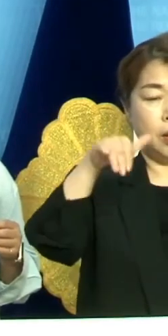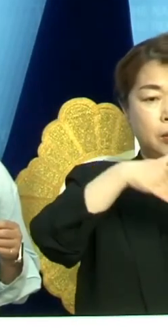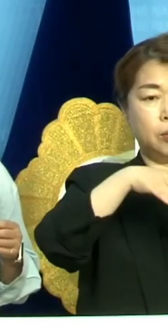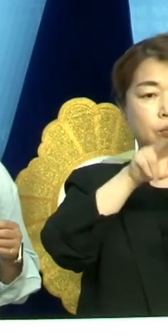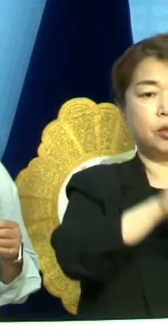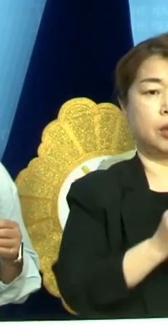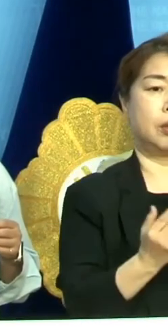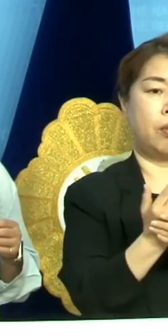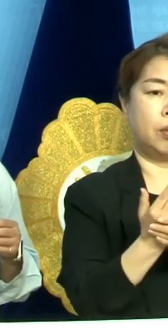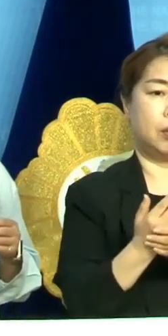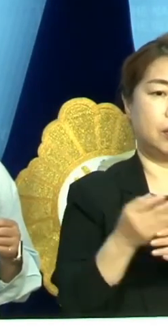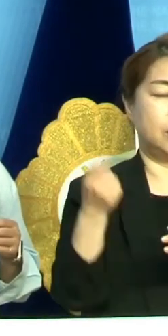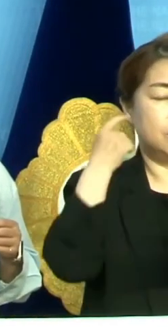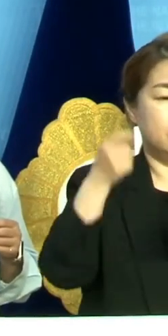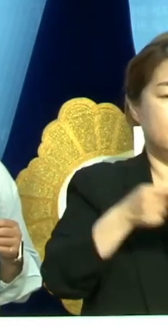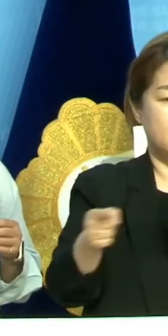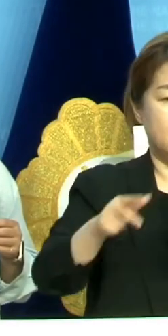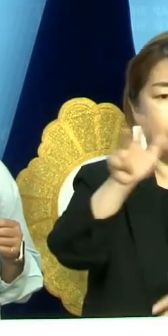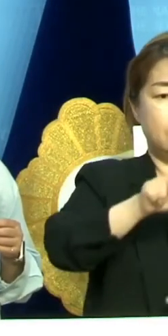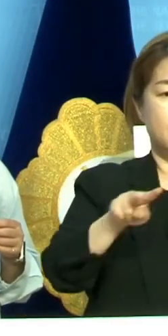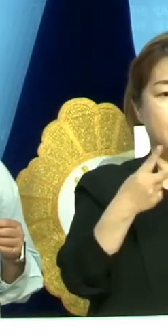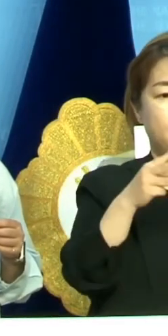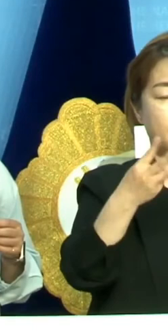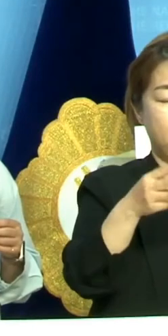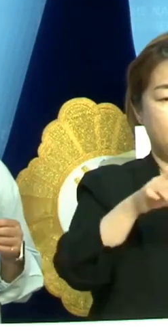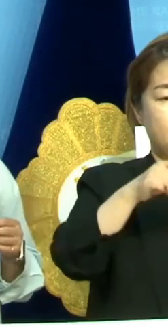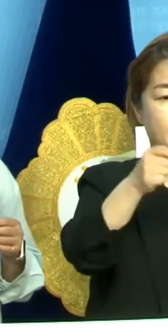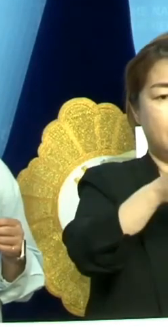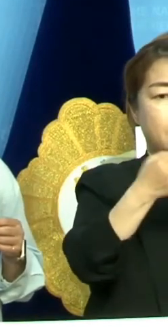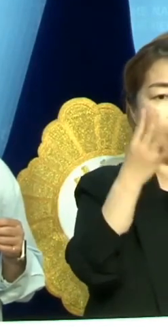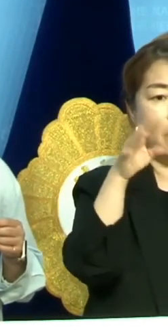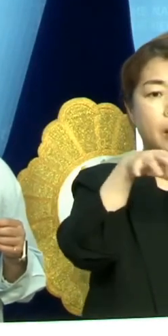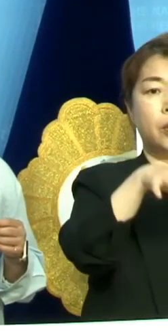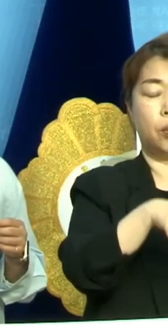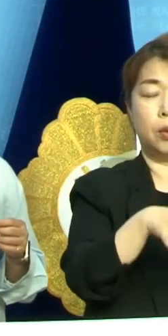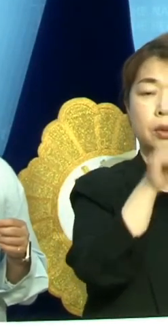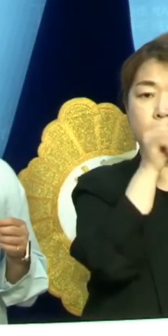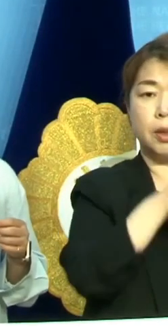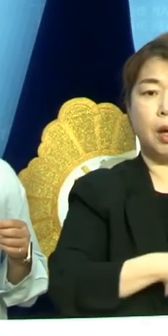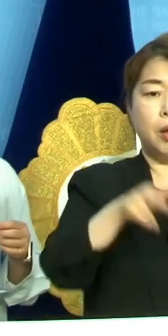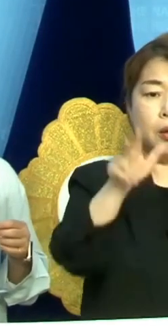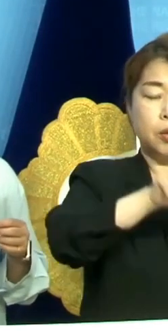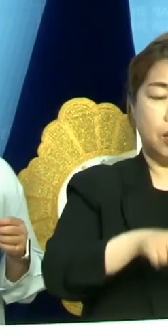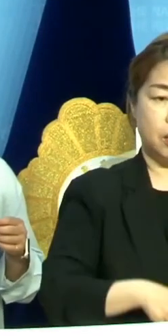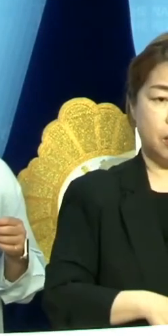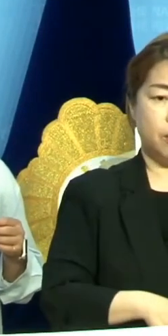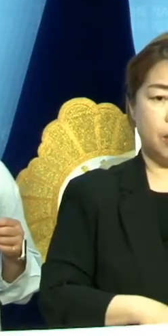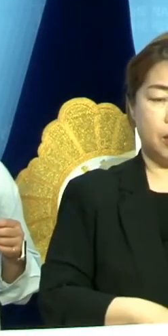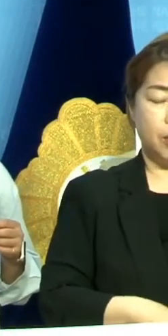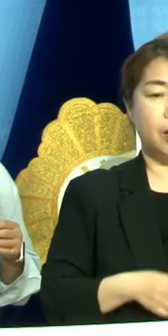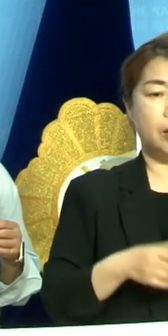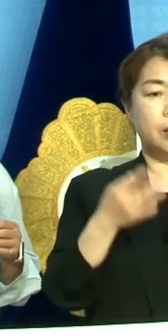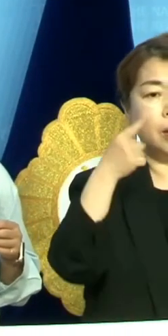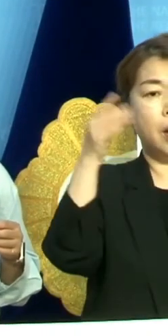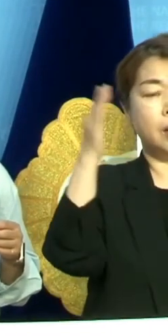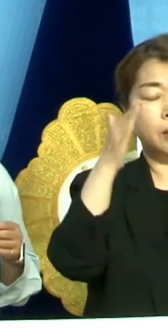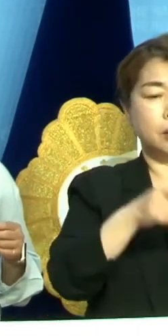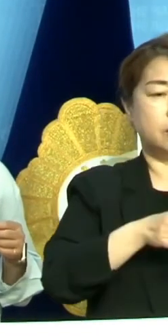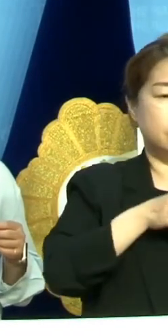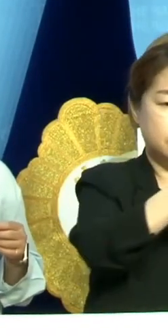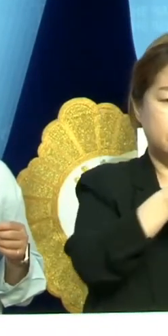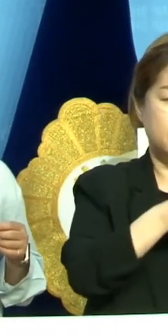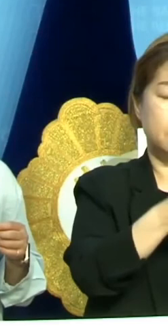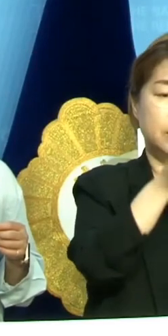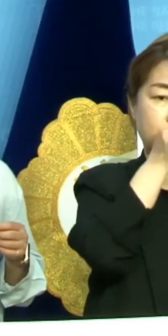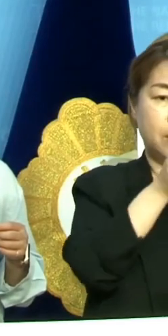문제를 외면했던 전국 300여 개 대학의 있습니다 전국 300만 대 학생들의 끊임없는 요구로 여름에